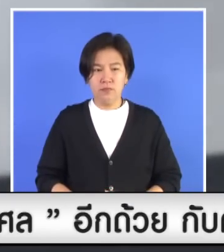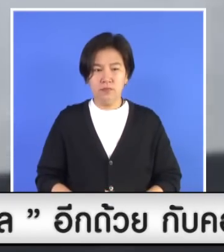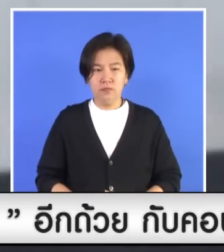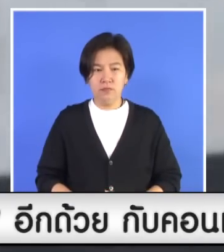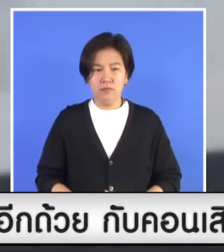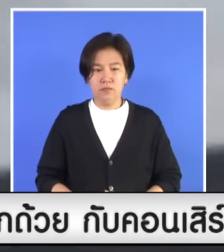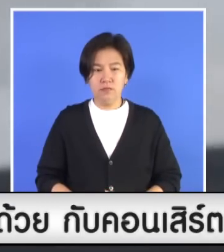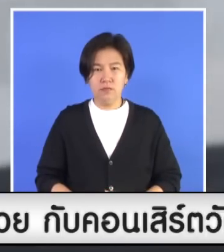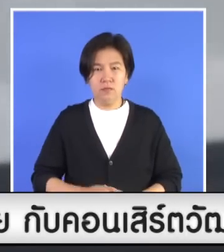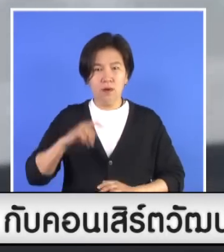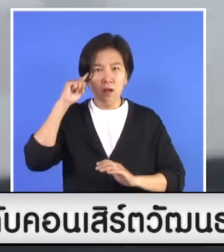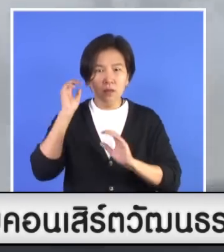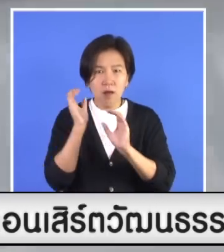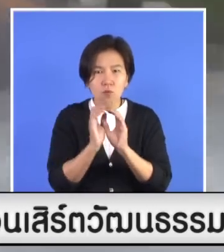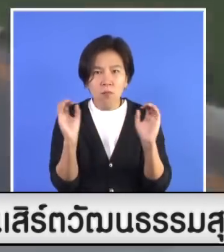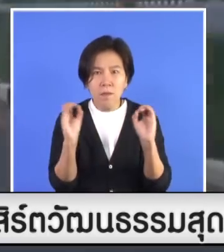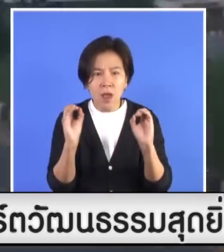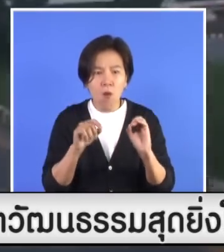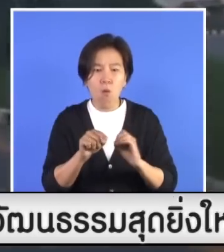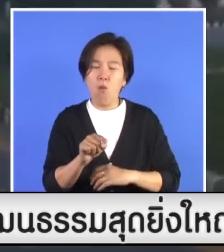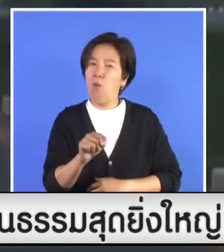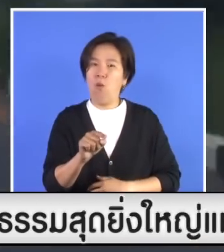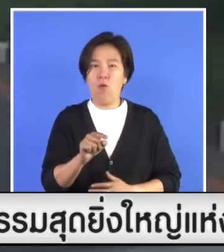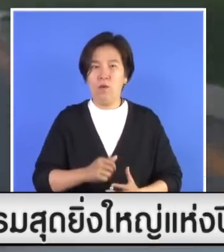เอ้าปฏิบัติอย่างนี้ไม่มีตำรวจ